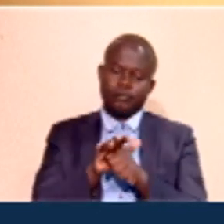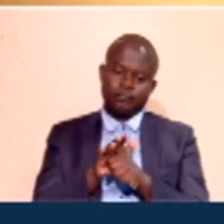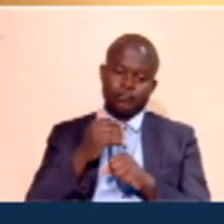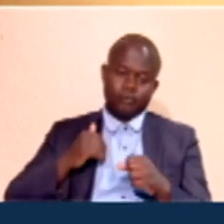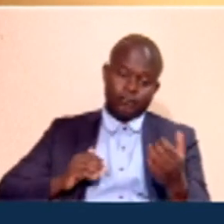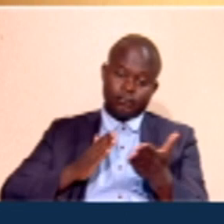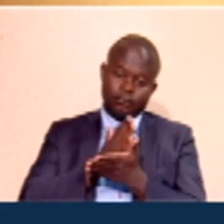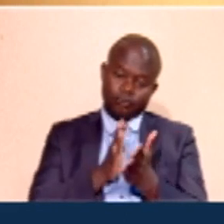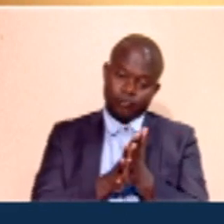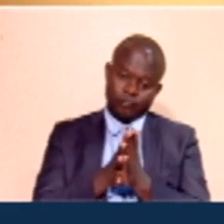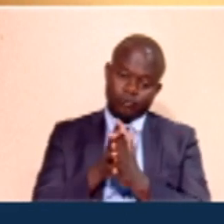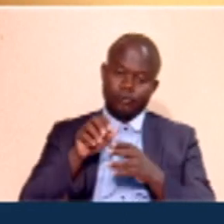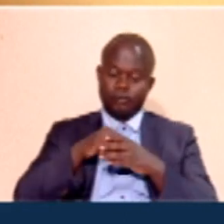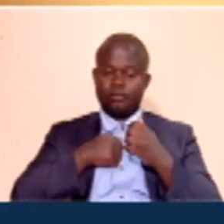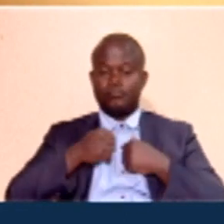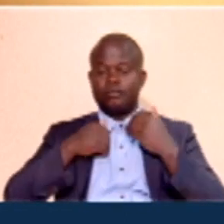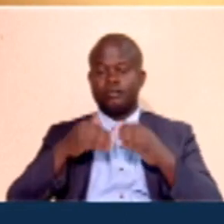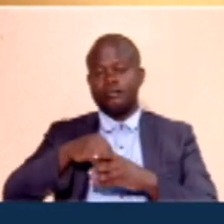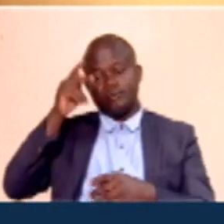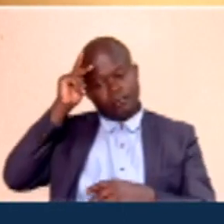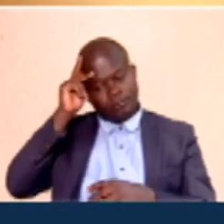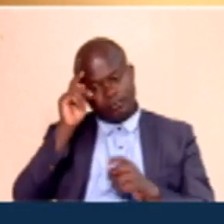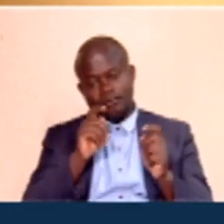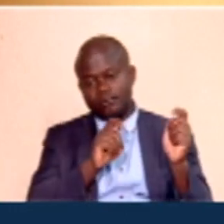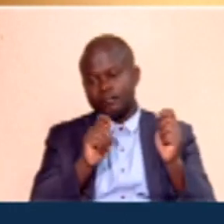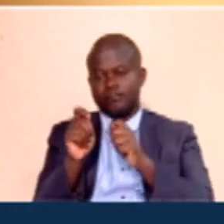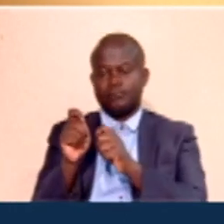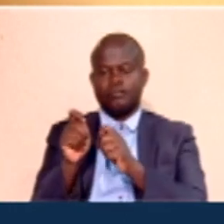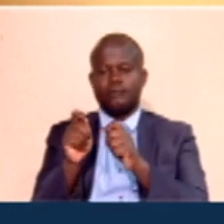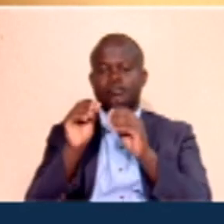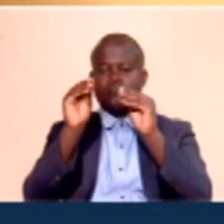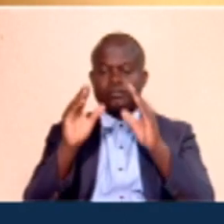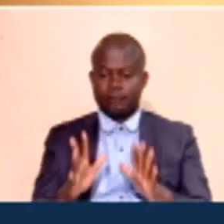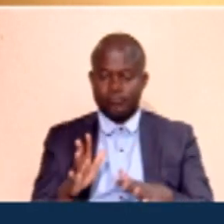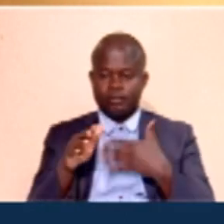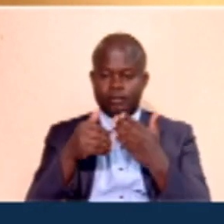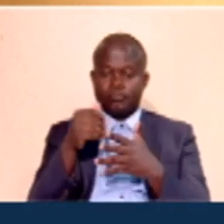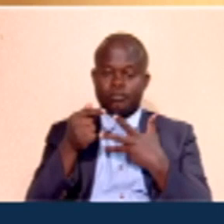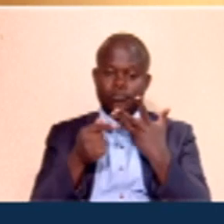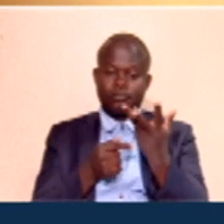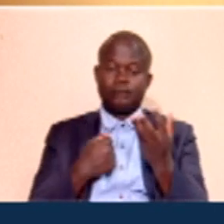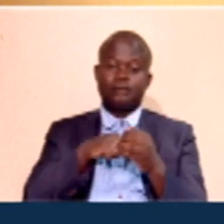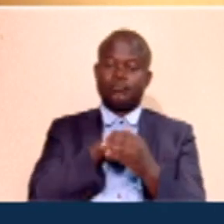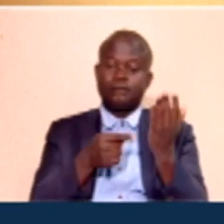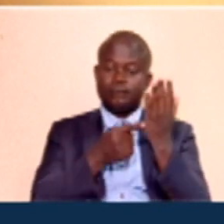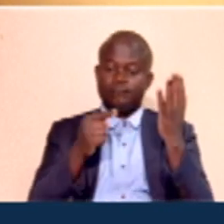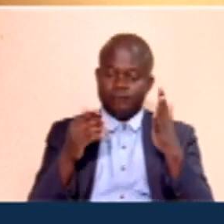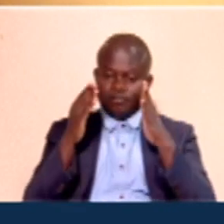bwo kwinvestinga mu Rwanda. Dufite knowledge transfer, yaba abigisha, yaba ibintu bya